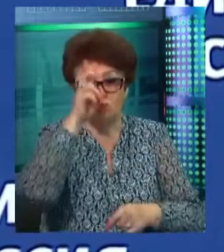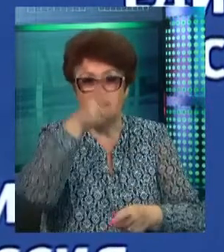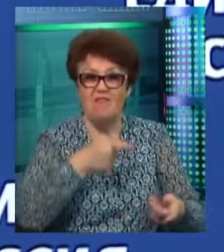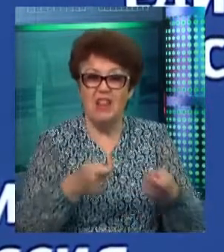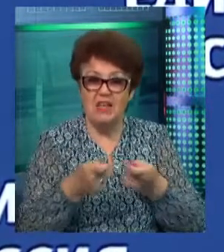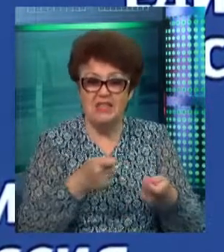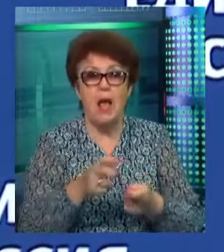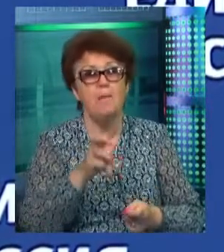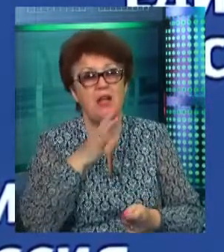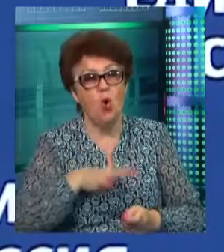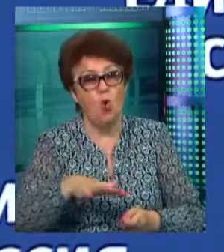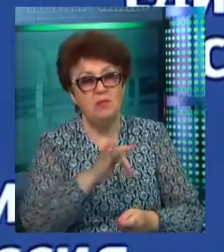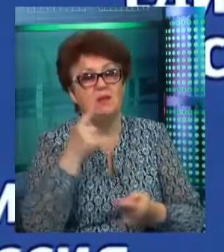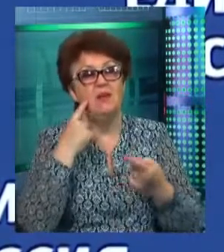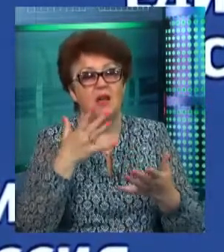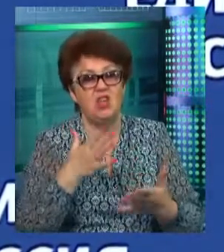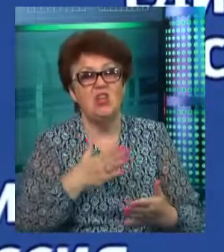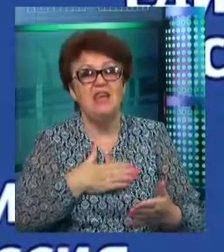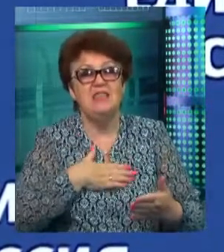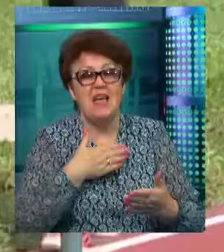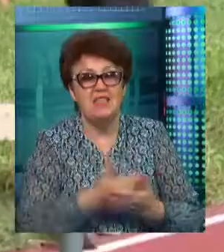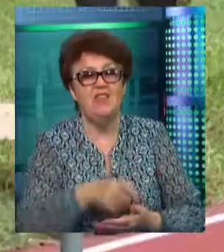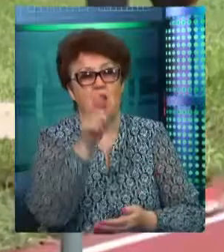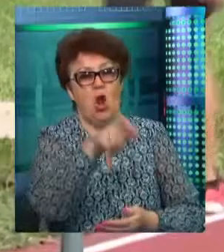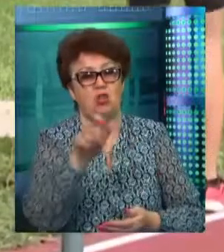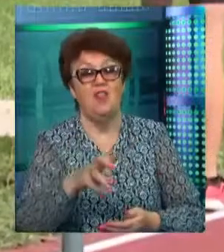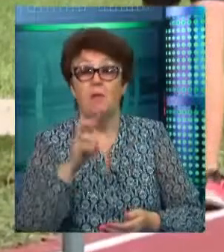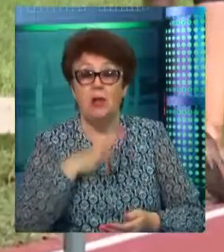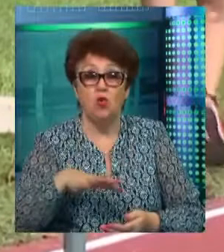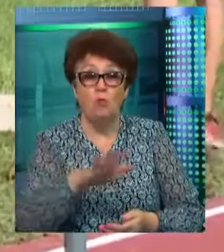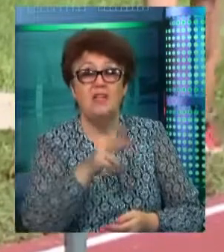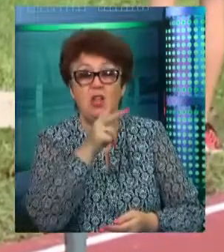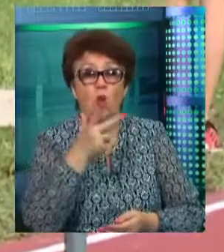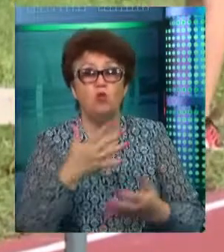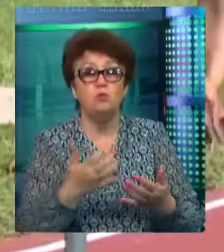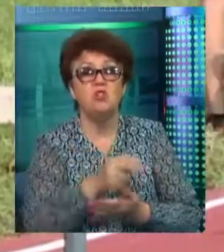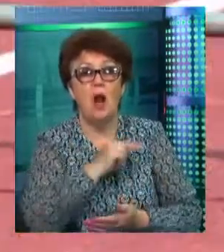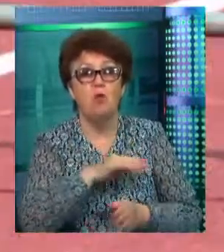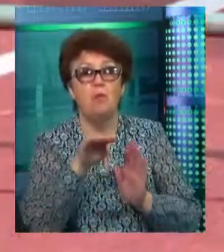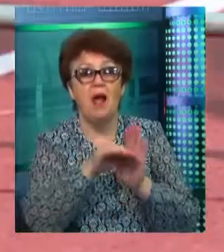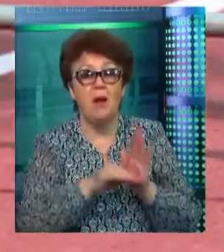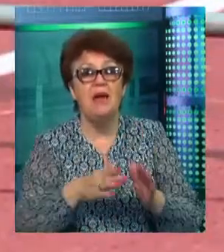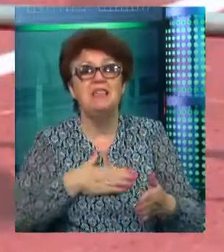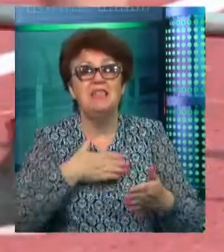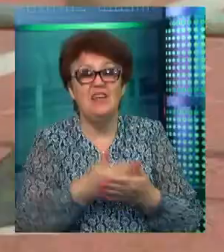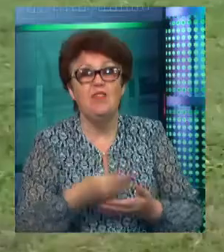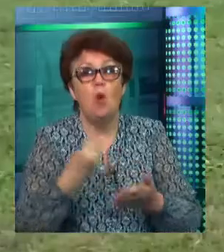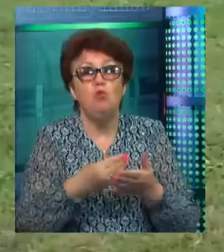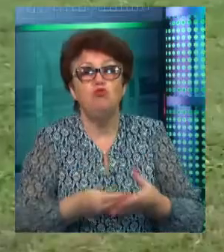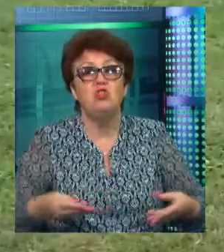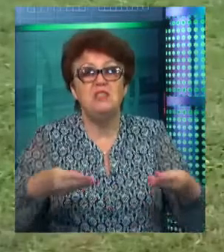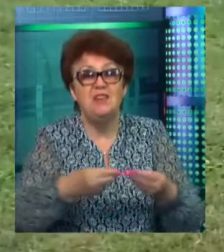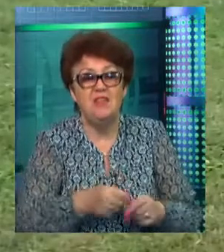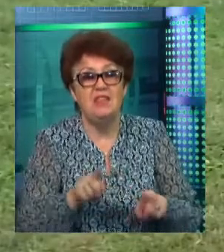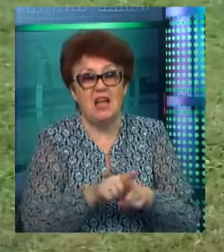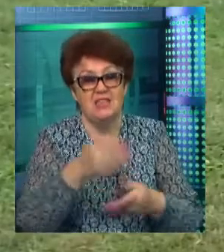брянской области конечно инициативы в брянской области уже три года успешно работает программа инициативное бюджетирование так